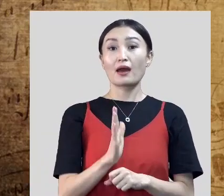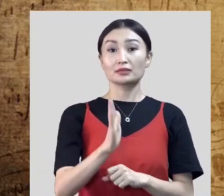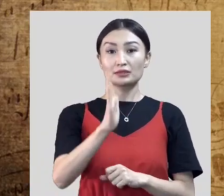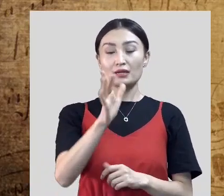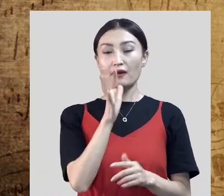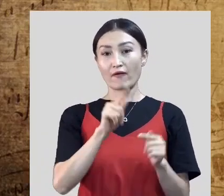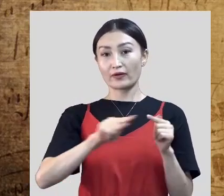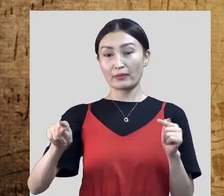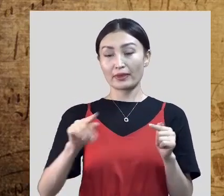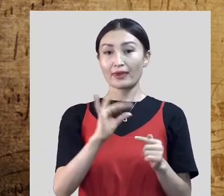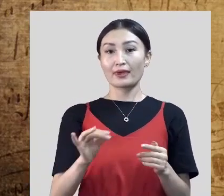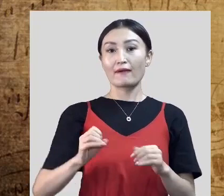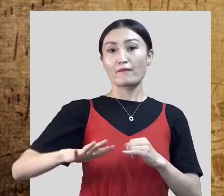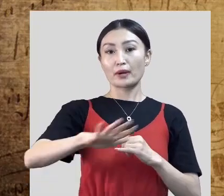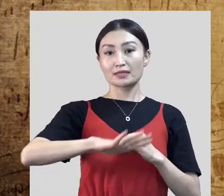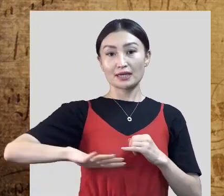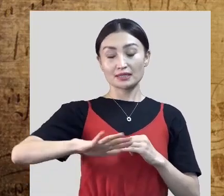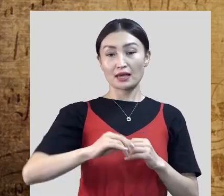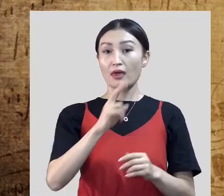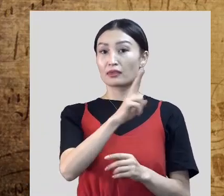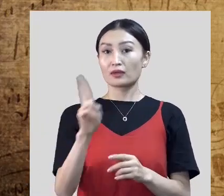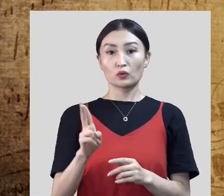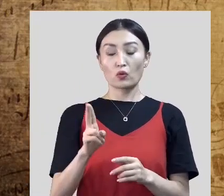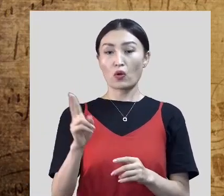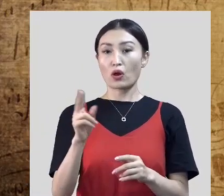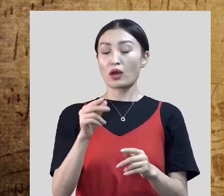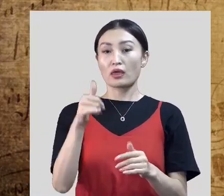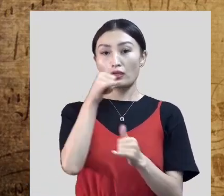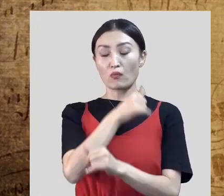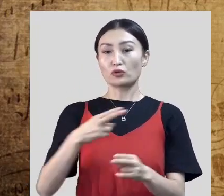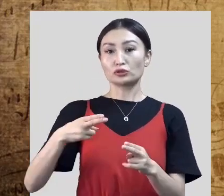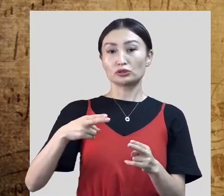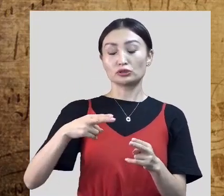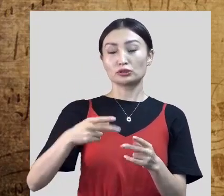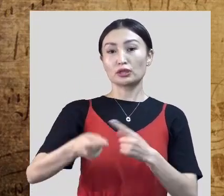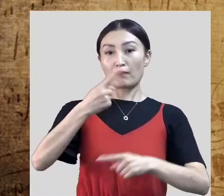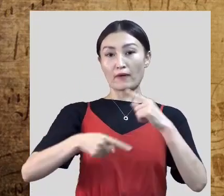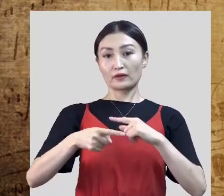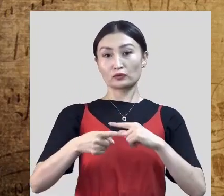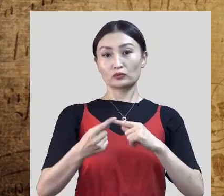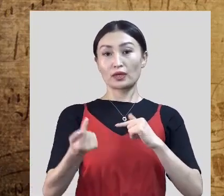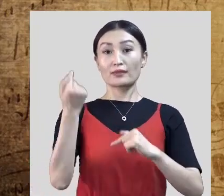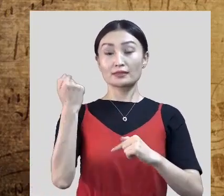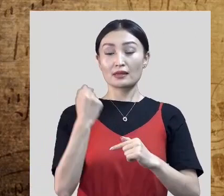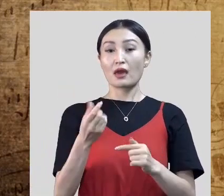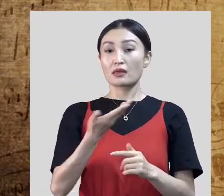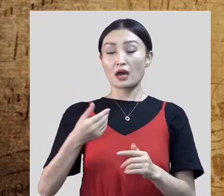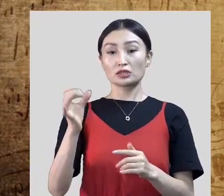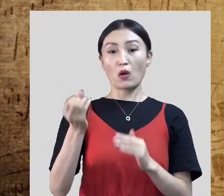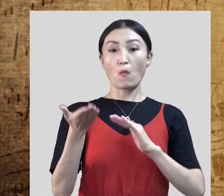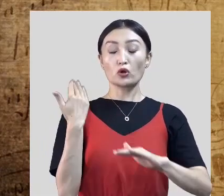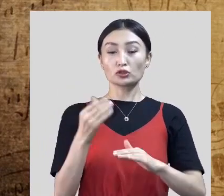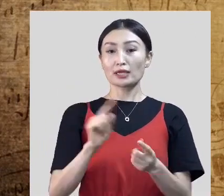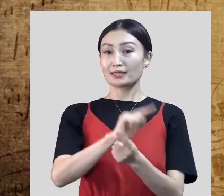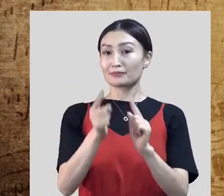во времени и в пространстве. Никто и ничто не может повернуть ее вспять. Наше прошлое мы изменить не можем,